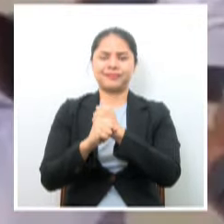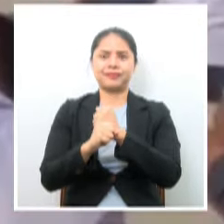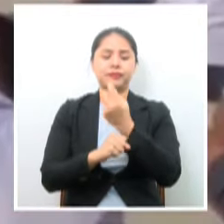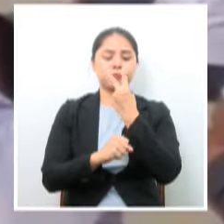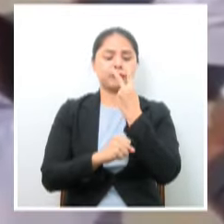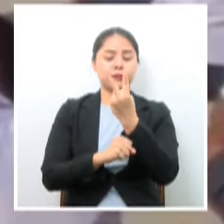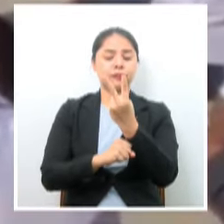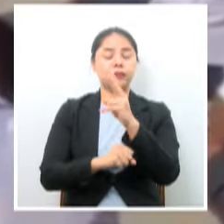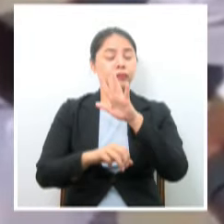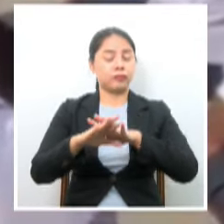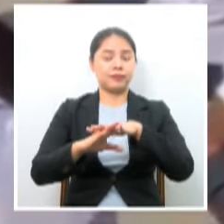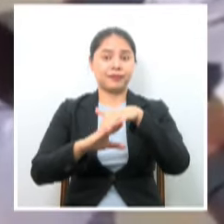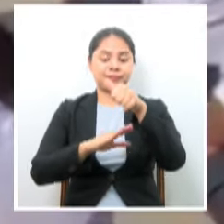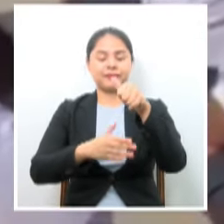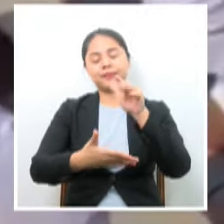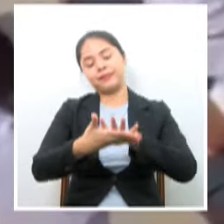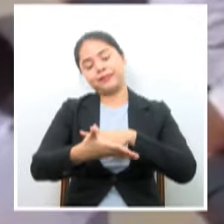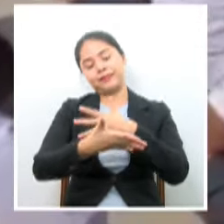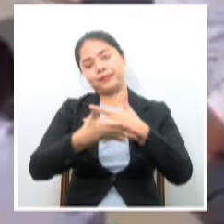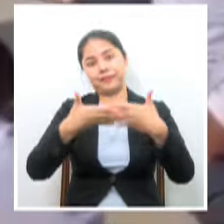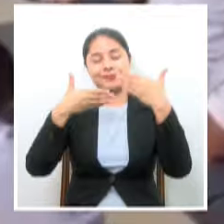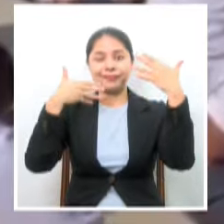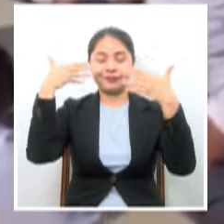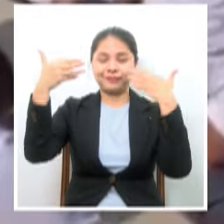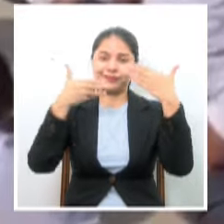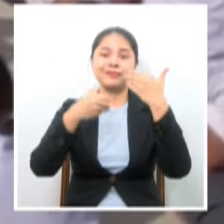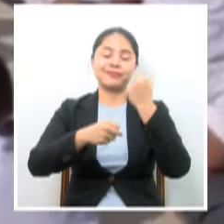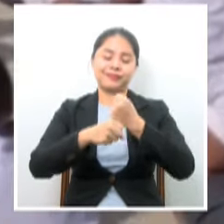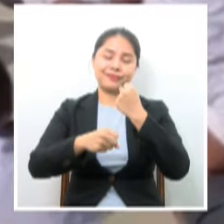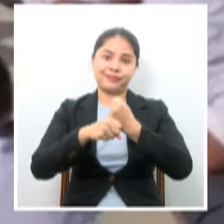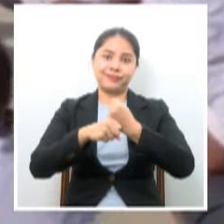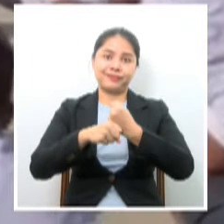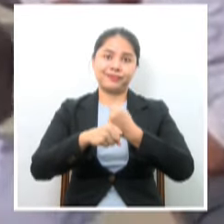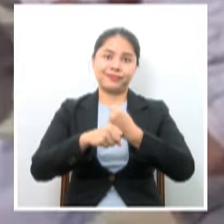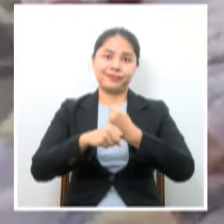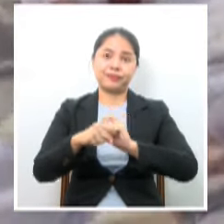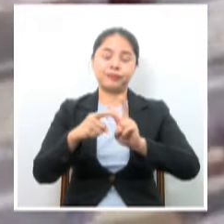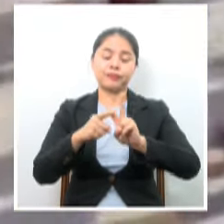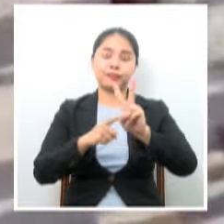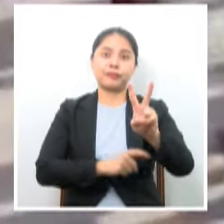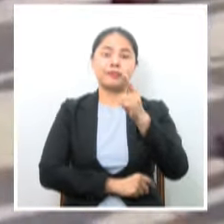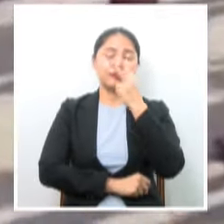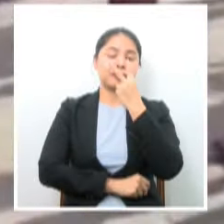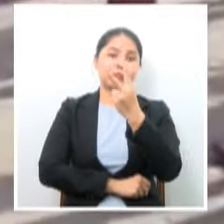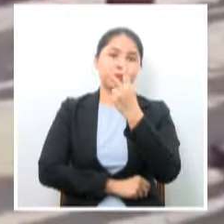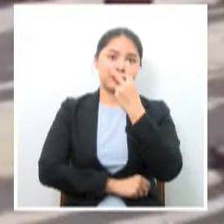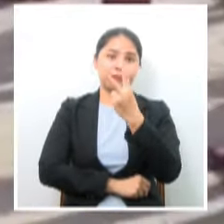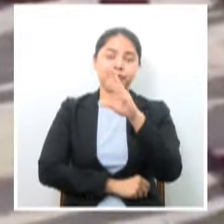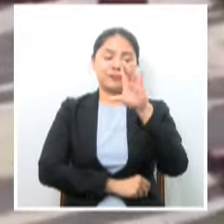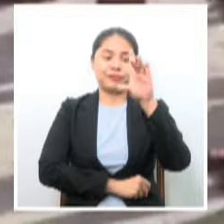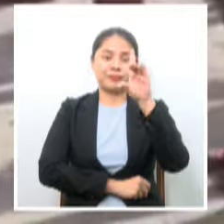พื่อให้สามารถวางแผนกิจกรรมขั้นที่2ขั้นดีดูโดยใช้